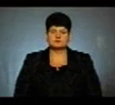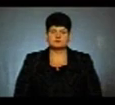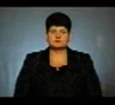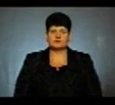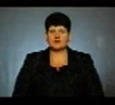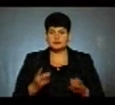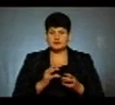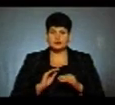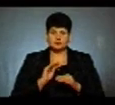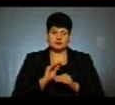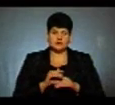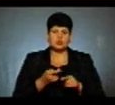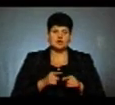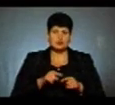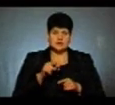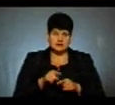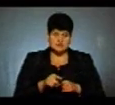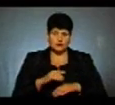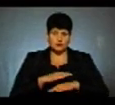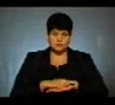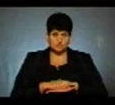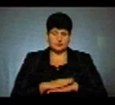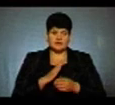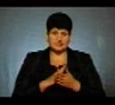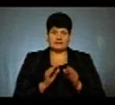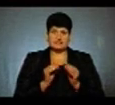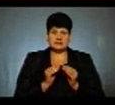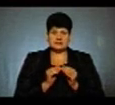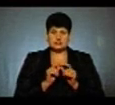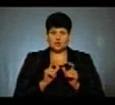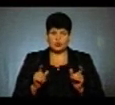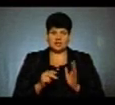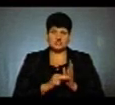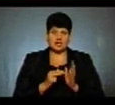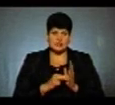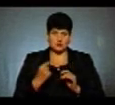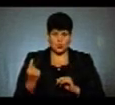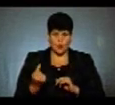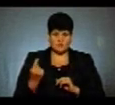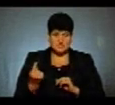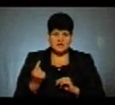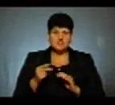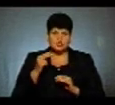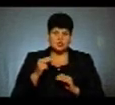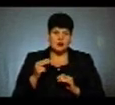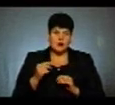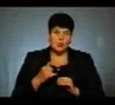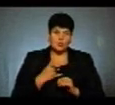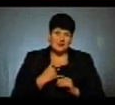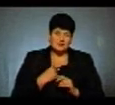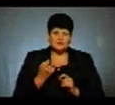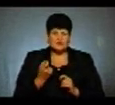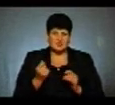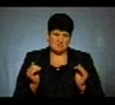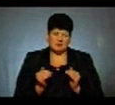Варто додати, що ця дисципліна наразі викладається у 10 школах Черкаської області. В нас трошки менше шкіл